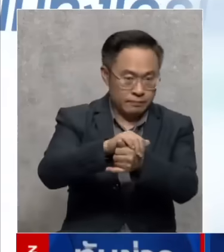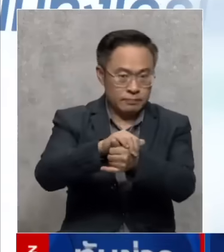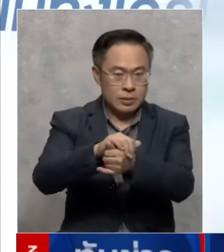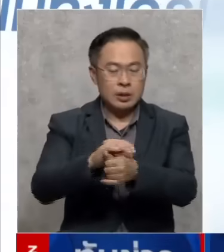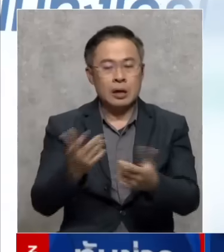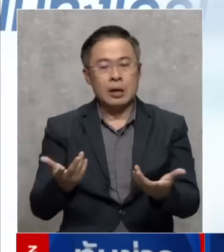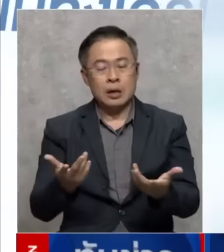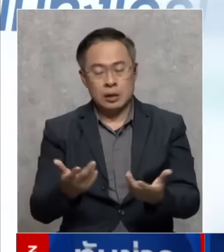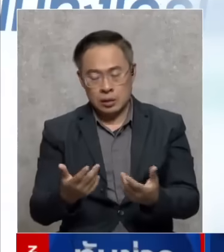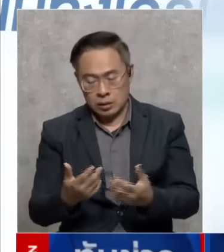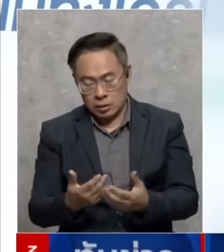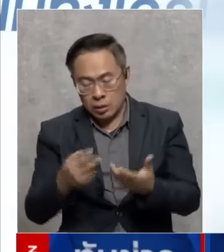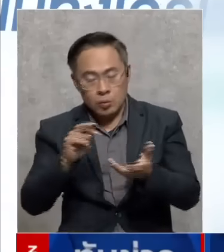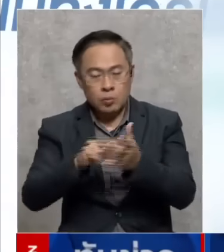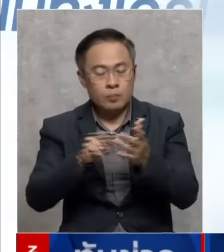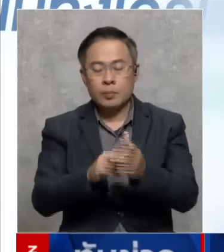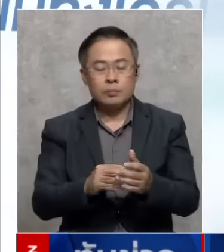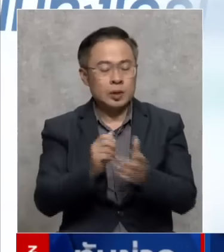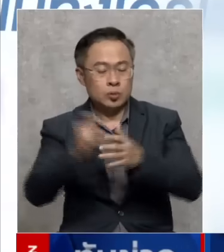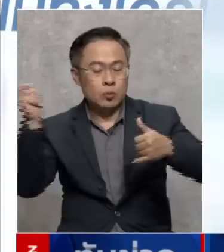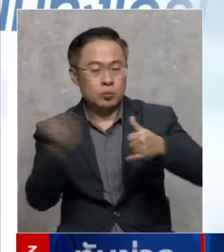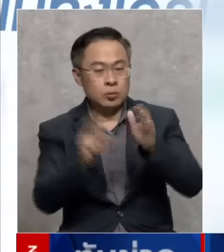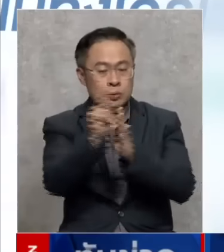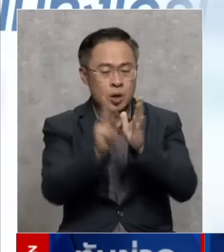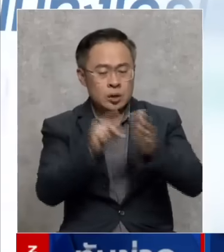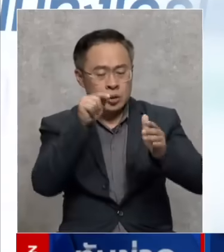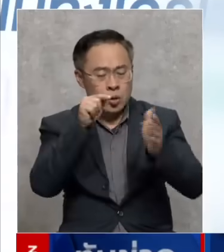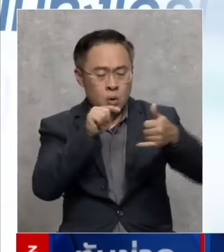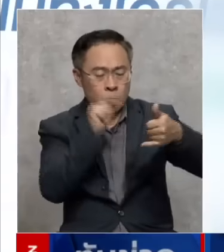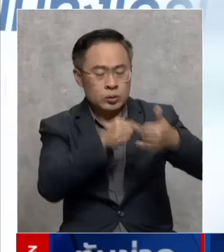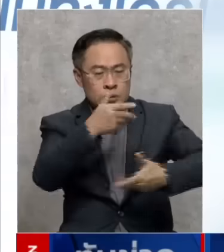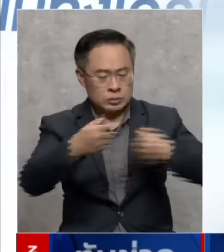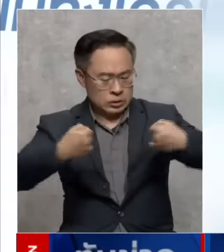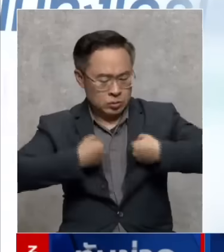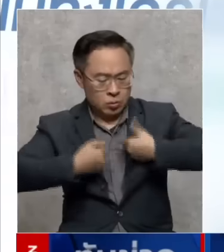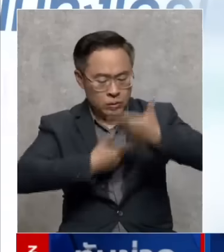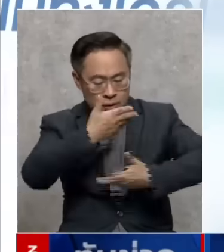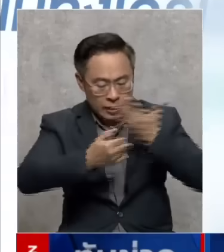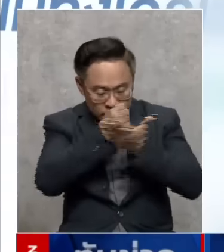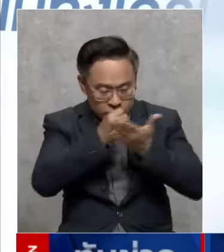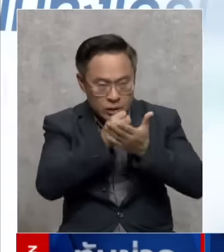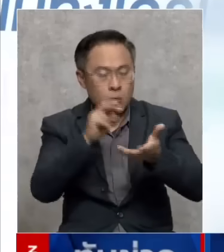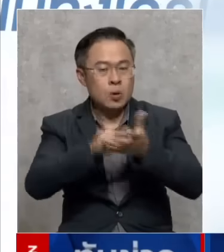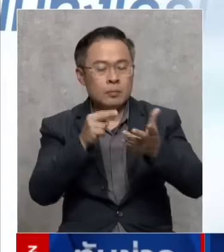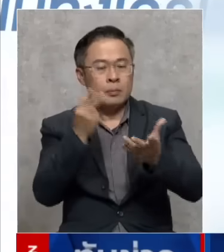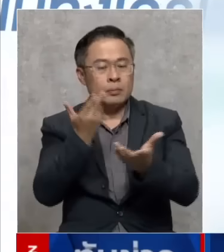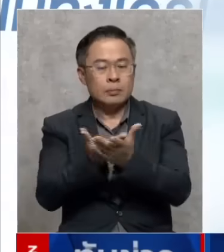หมวกกะลานะครับเดือนมกราคมครับที่โพไซดอนครับ